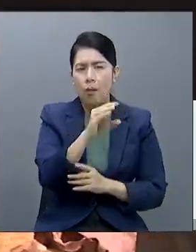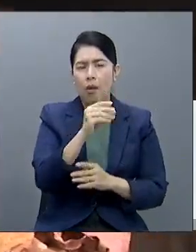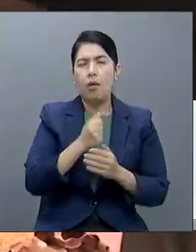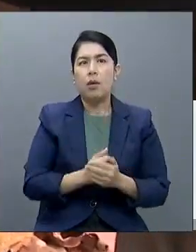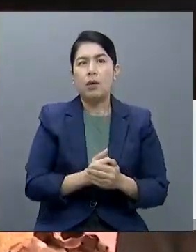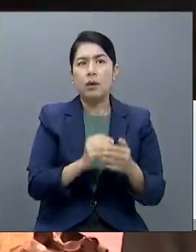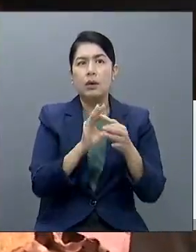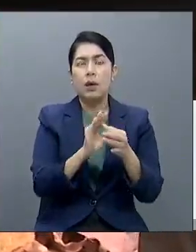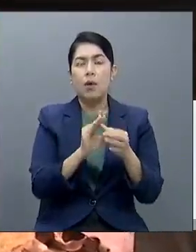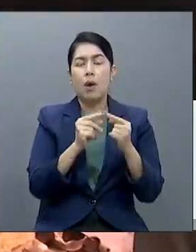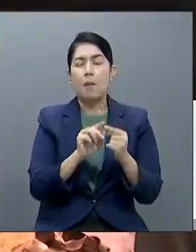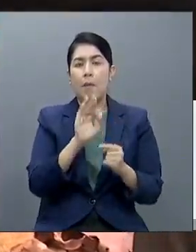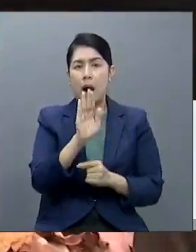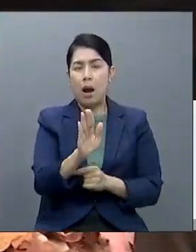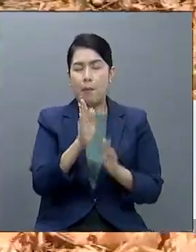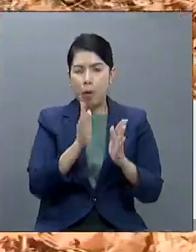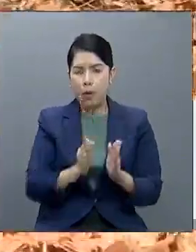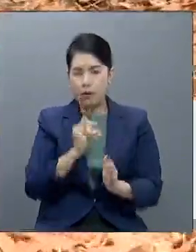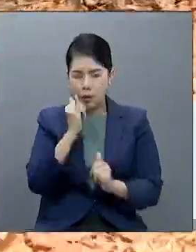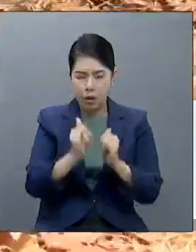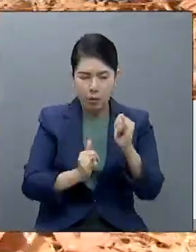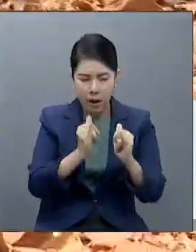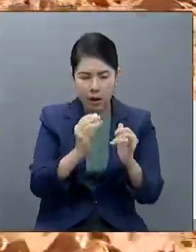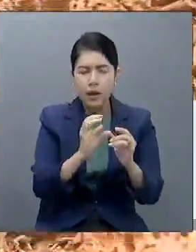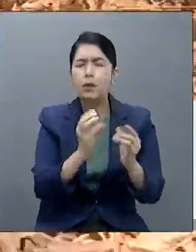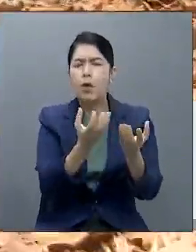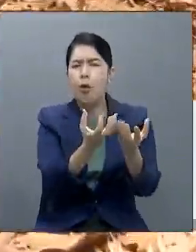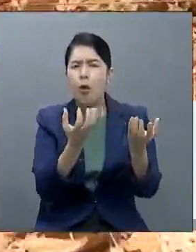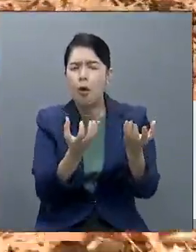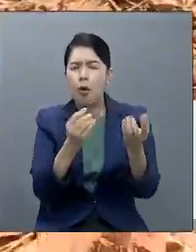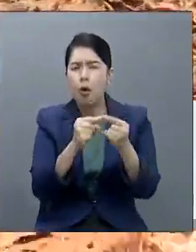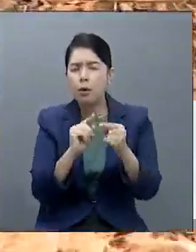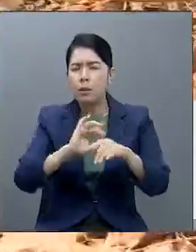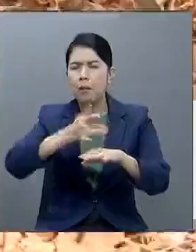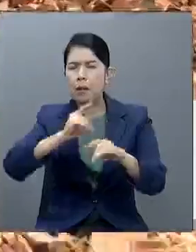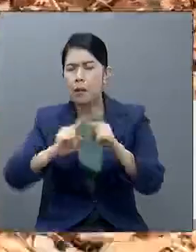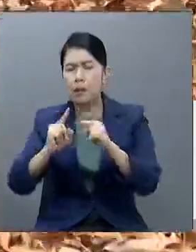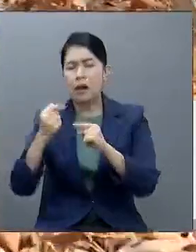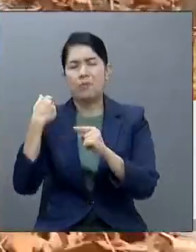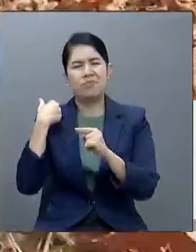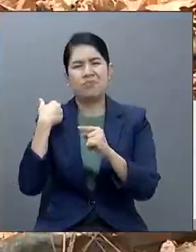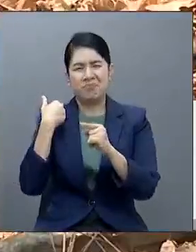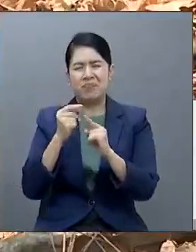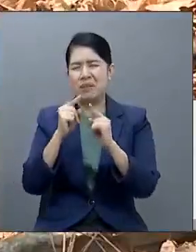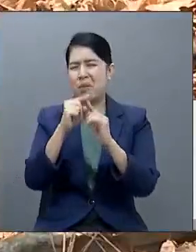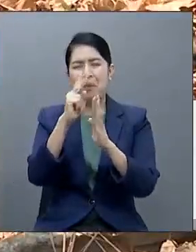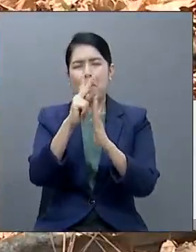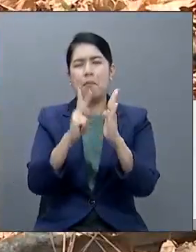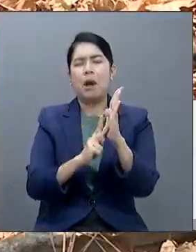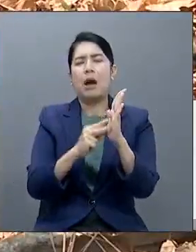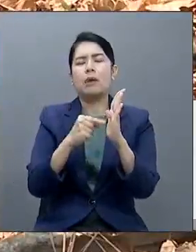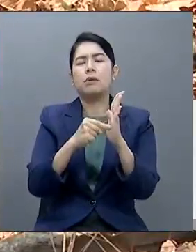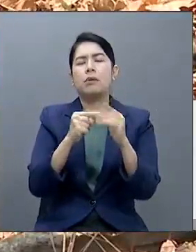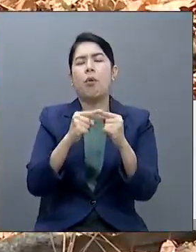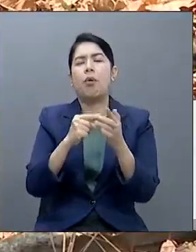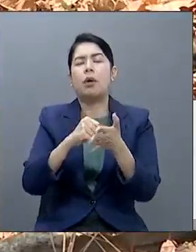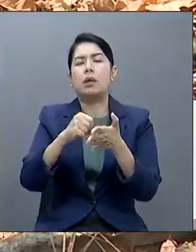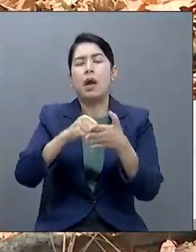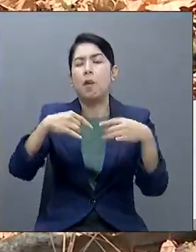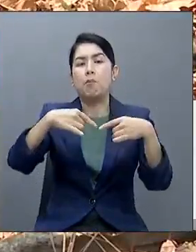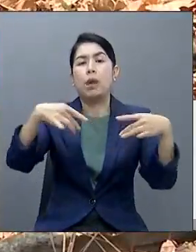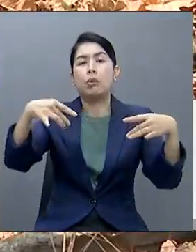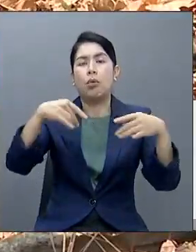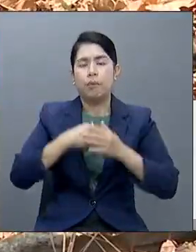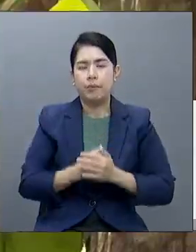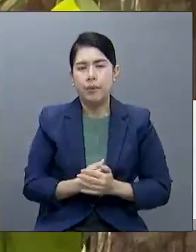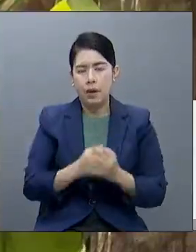ามเข้าหาของป่าเป็นการแก้ปัญหาปลายเหตุความจริงกฎหมายมีการปรับแก้ไขไว้แล้วในมาตรา65แห่งพรบ.อุทยานแ